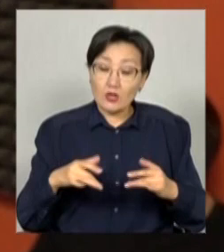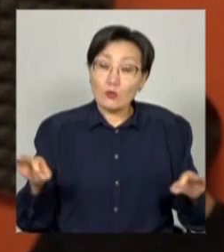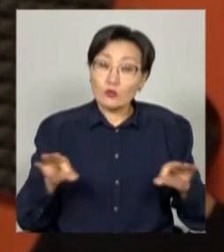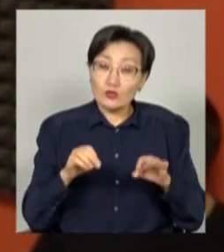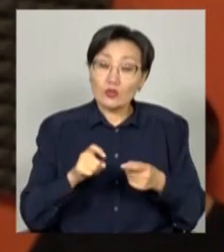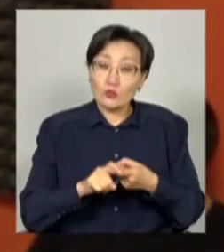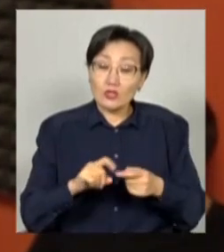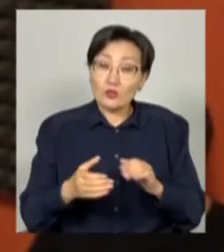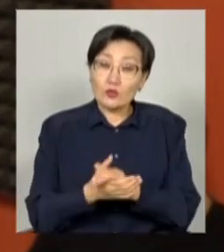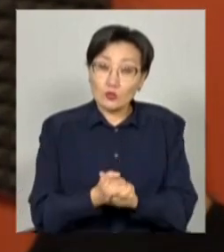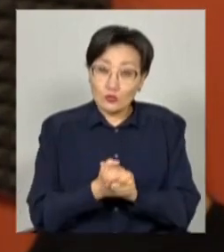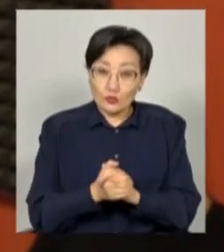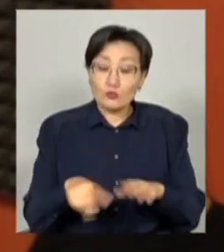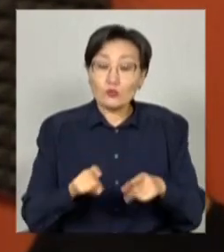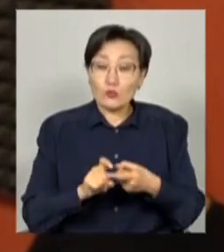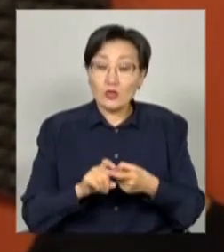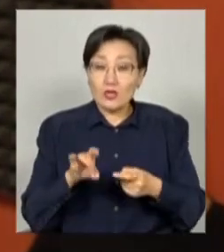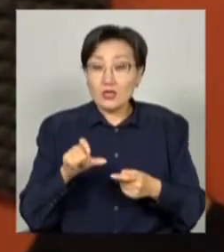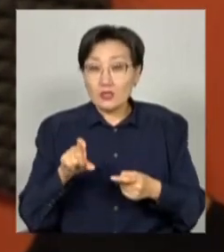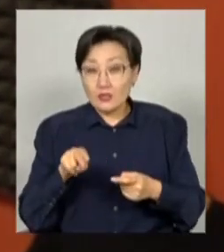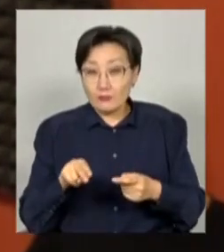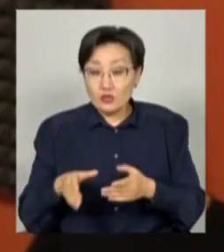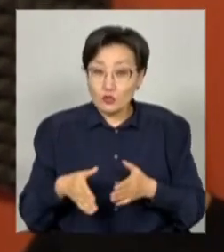туралы, рэп жолында әртүрлі